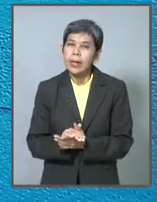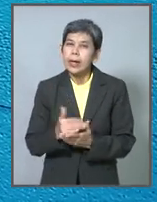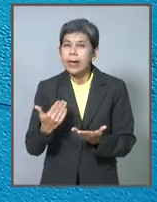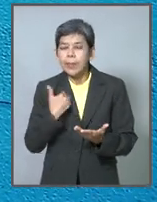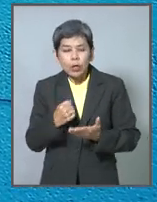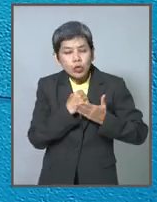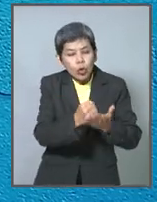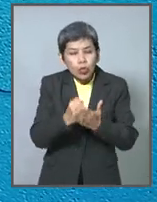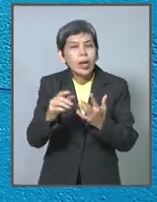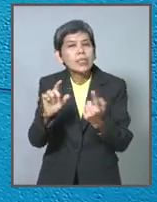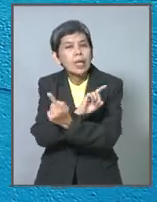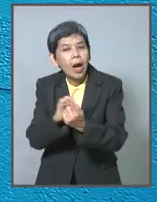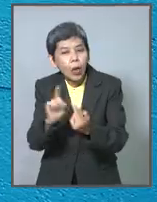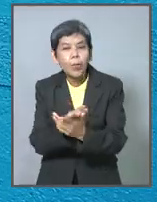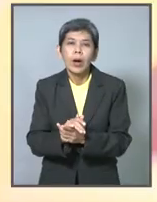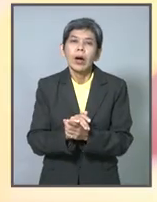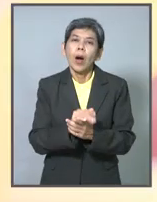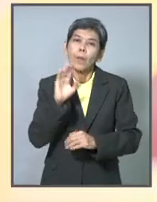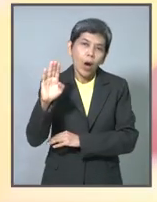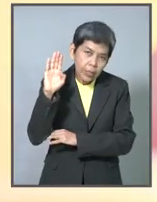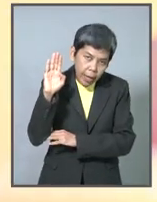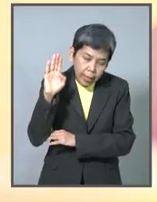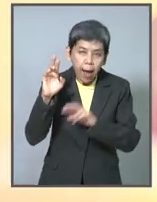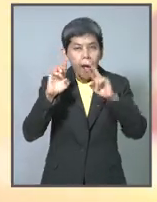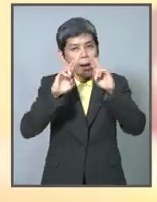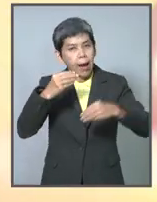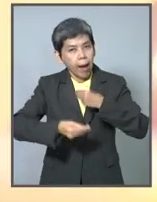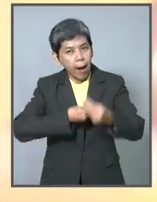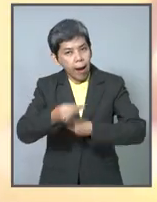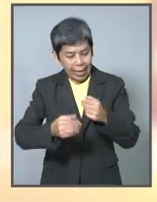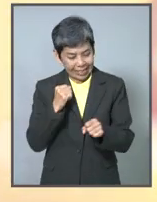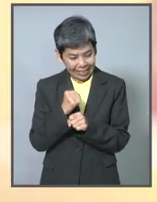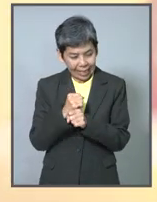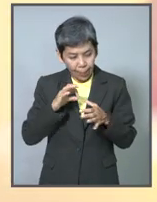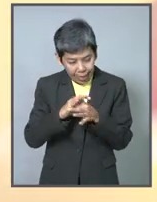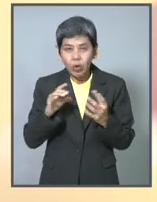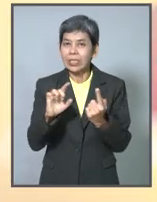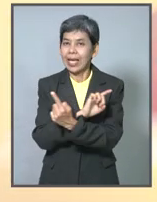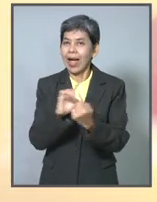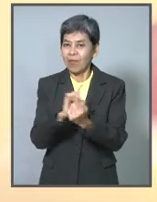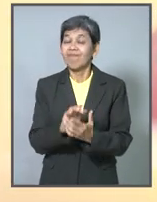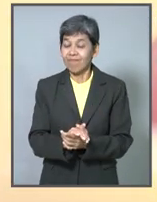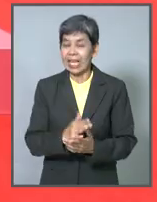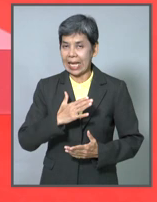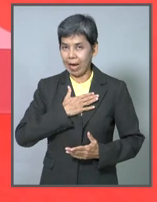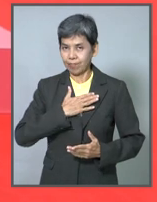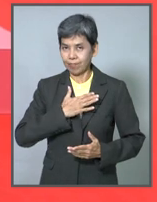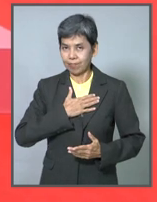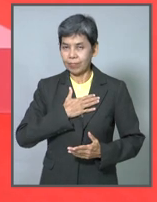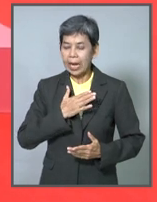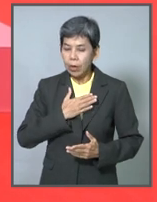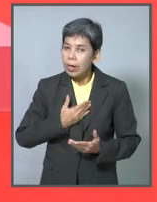ในการที่จะไปช่วยเหลือสังคมไม่ว่าจะเป็นบริษัทห้างร้านต่างๆที่ทำงานเกี่ยวกับสังคมครับอันเนี้ยเราก็